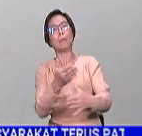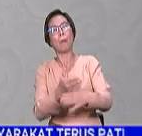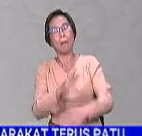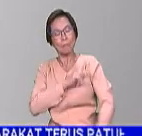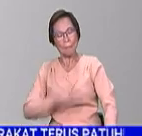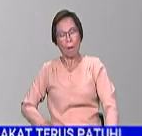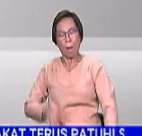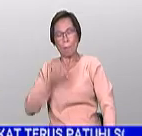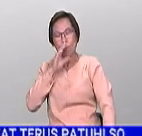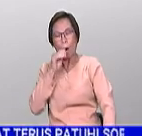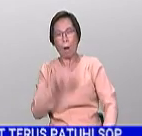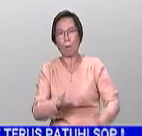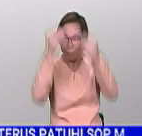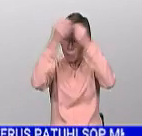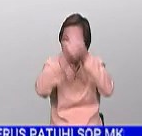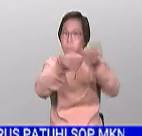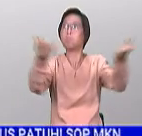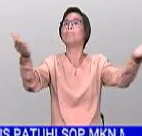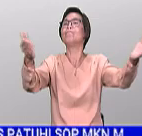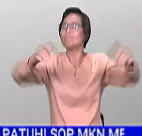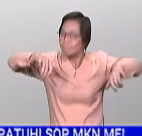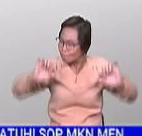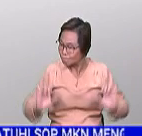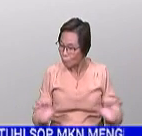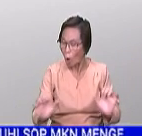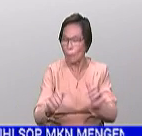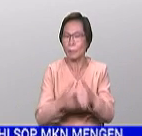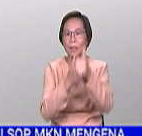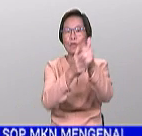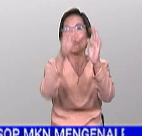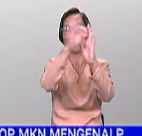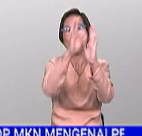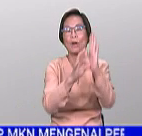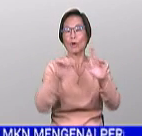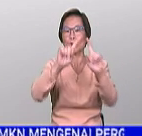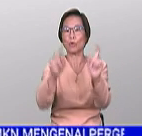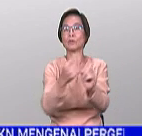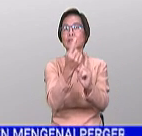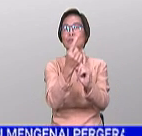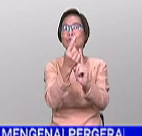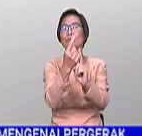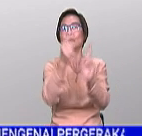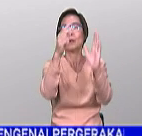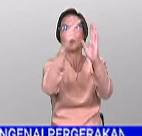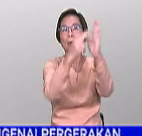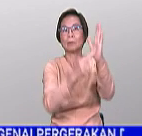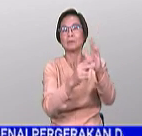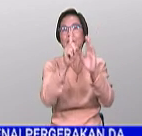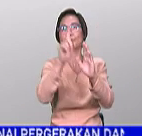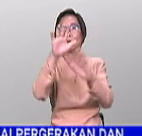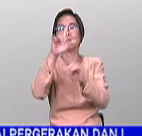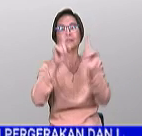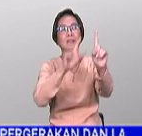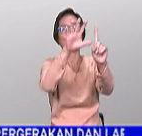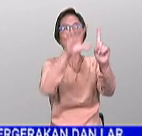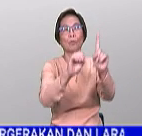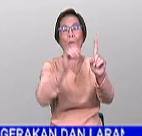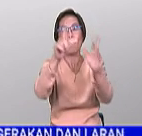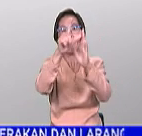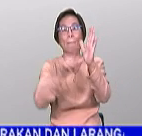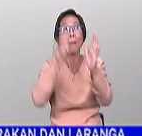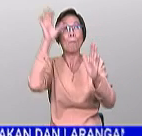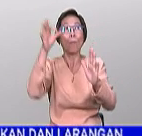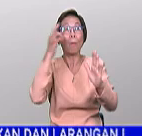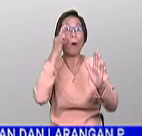bertitah mengeluarkan proklamasi darurat ini mengikut pasal kurungan satu perkara 150 pelembagaan persekutuan